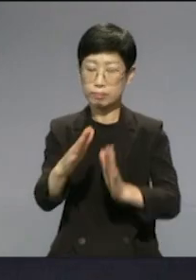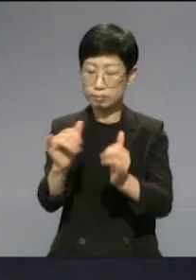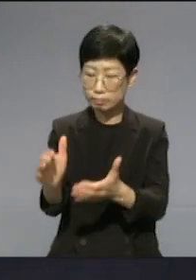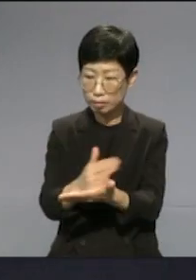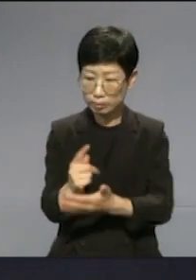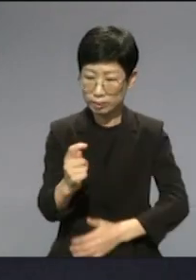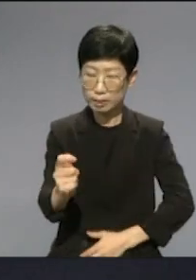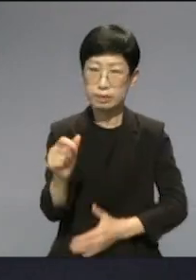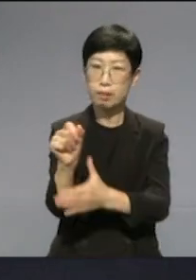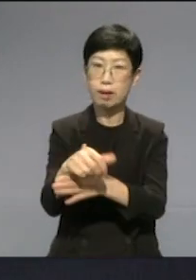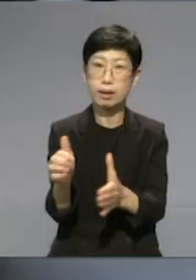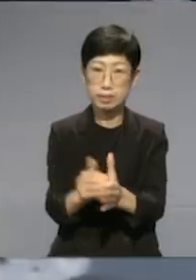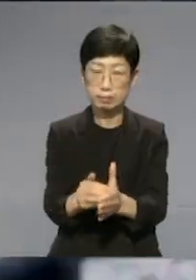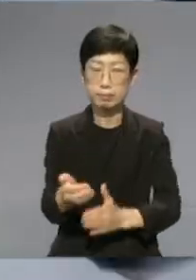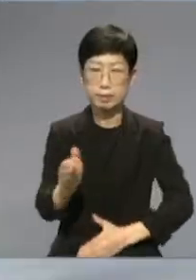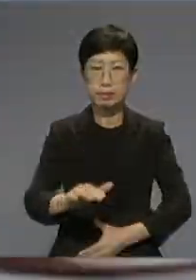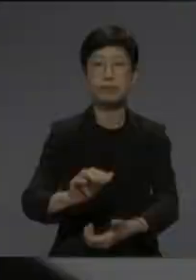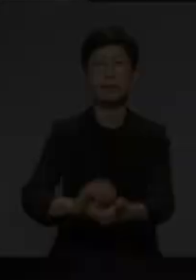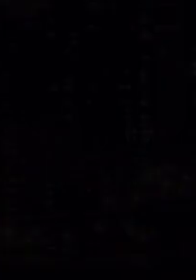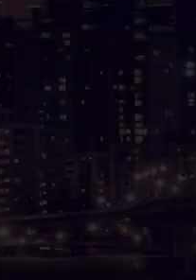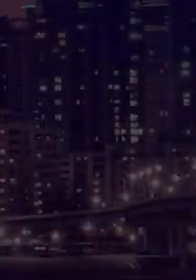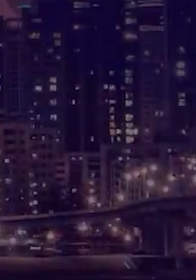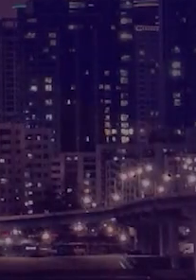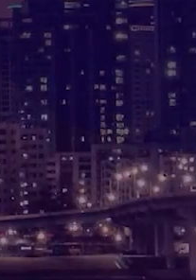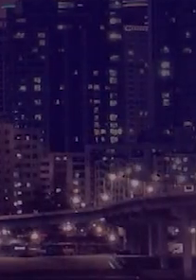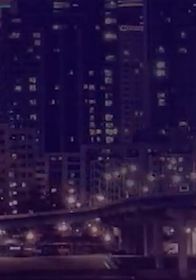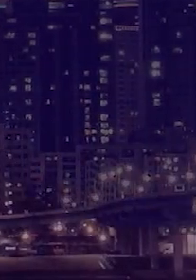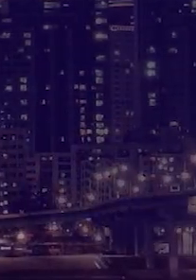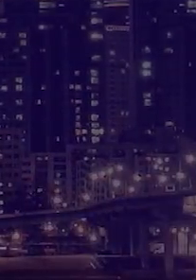일정한 운행 제한이 있었습니다